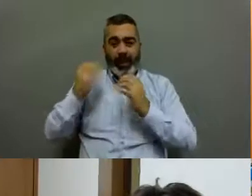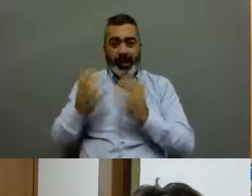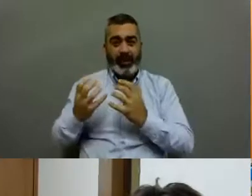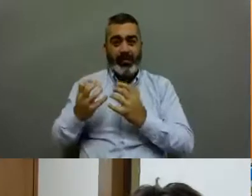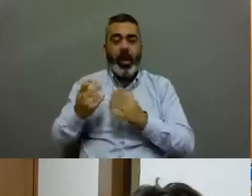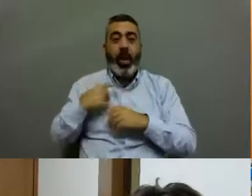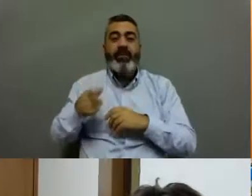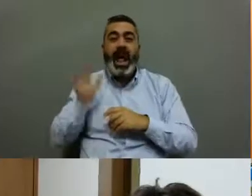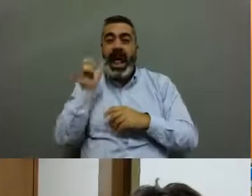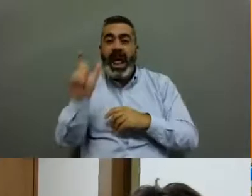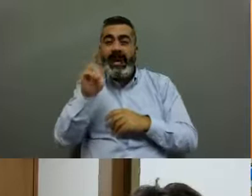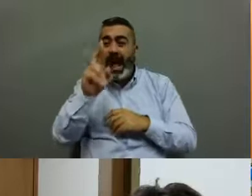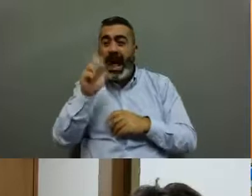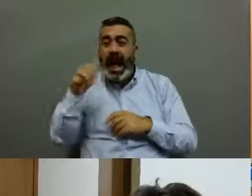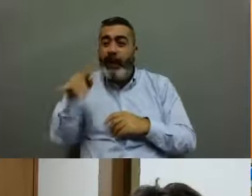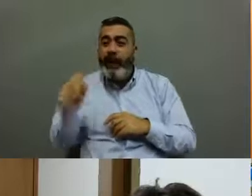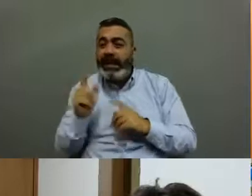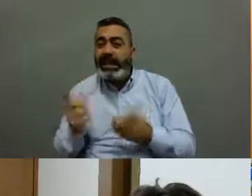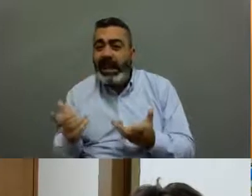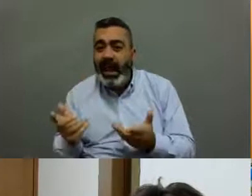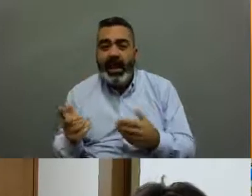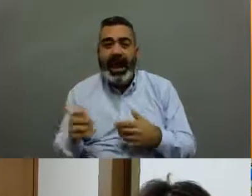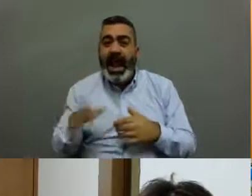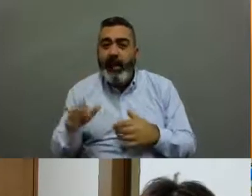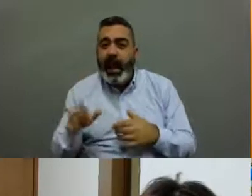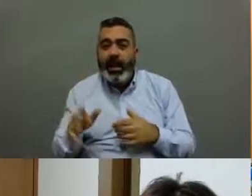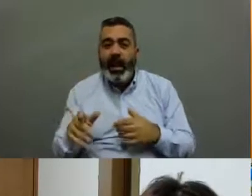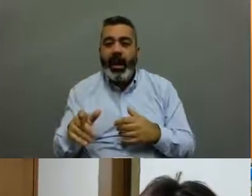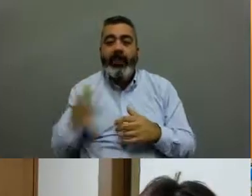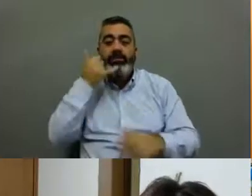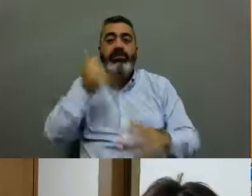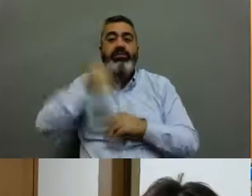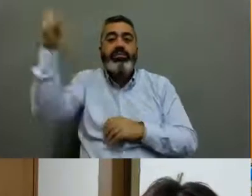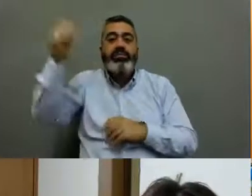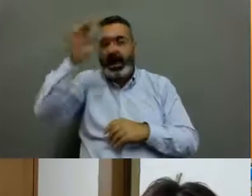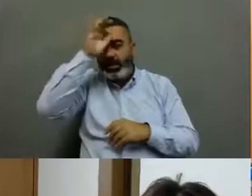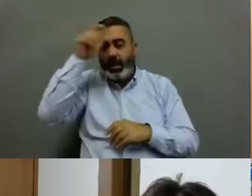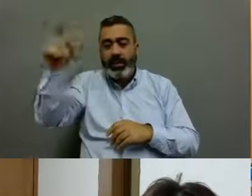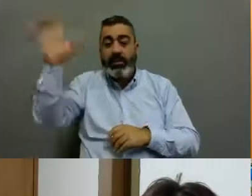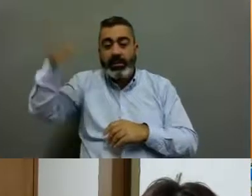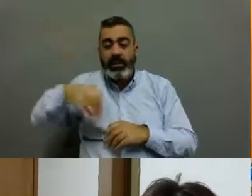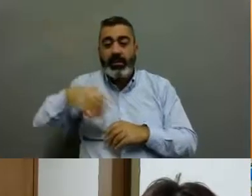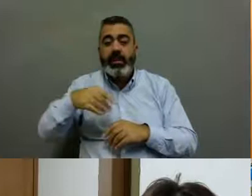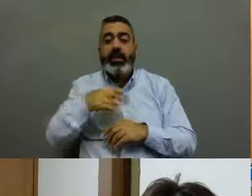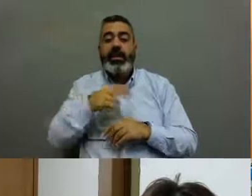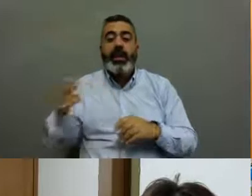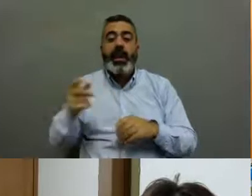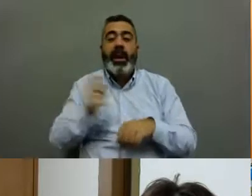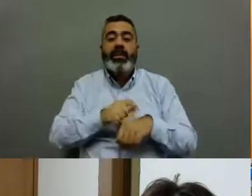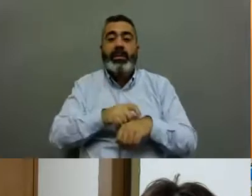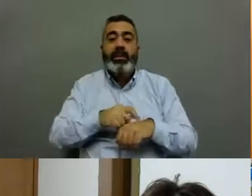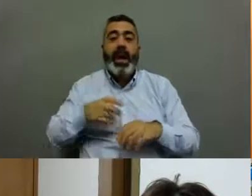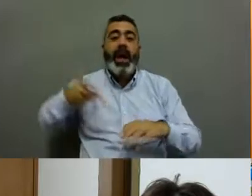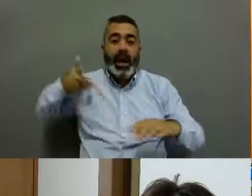ράμπα. Όταν αρχίσαμε εμείς να κάνουμε ράμπες. Και όταν παίρναμε τηλέφωνο το 100, τροχιά να πούμε ότι μπλόκαραν τη